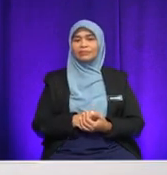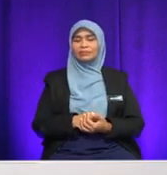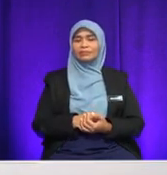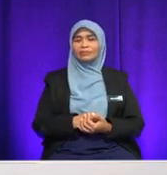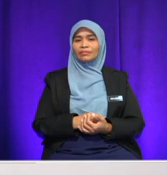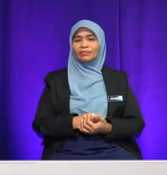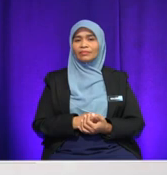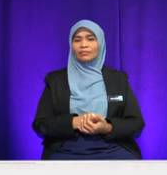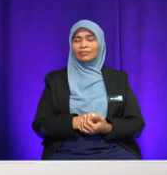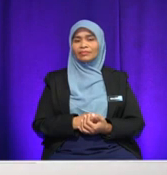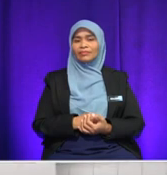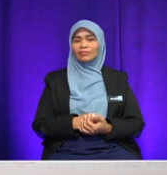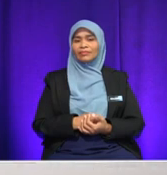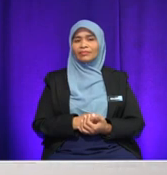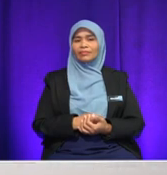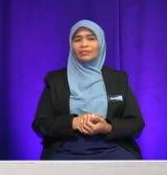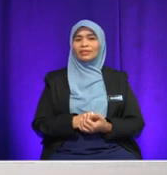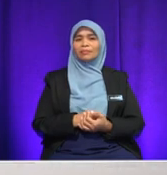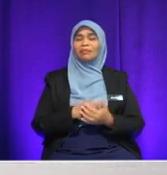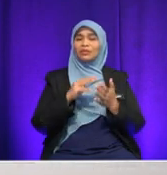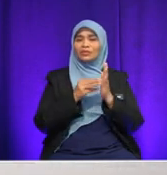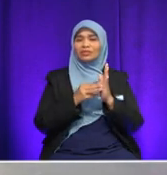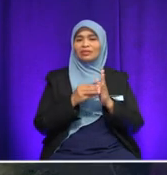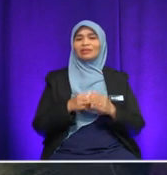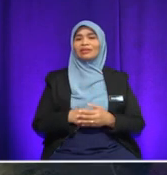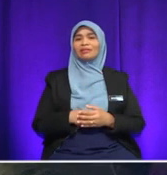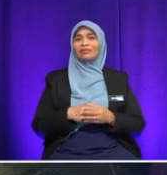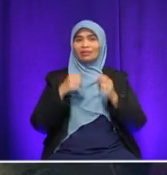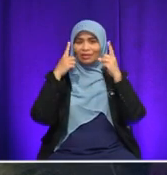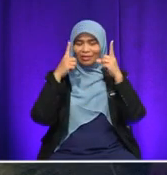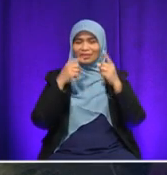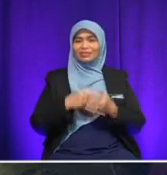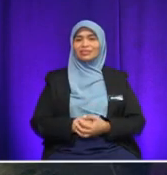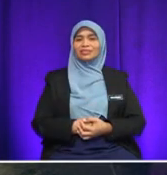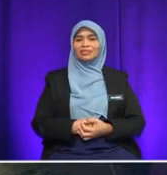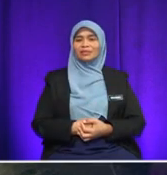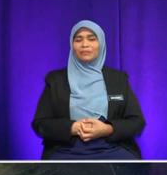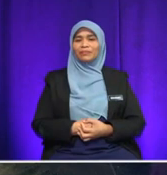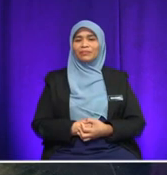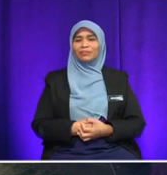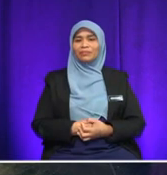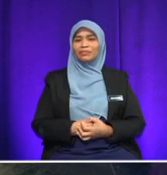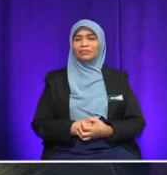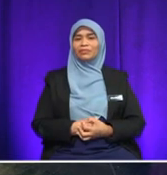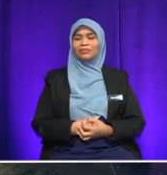Dol tiba-tiba. Oi, dia angkat kertas. Kejut. Kejut ah. Kejut ambo. Kelantan kata